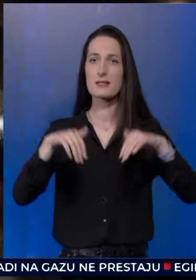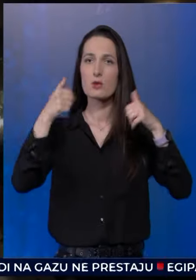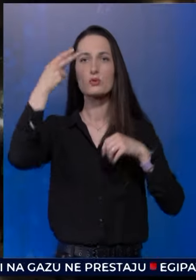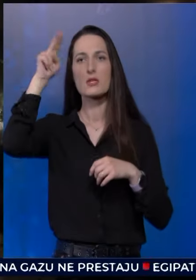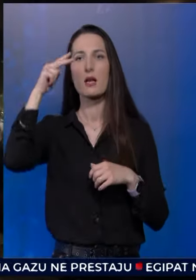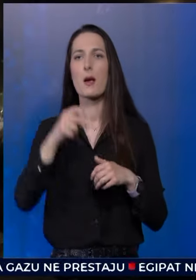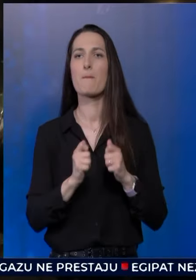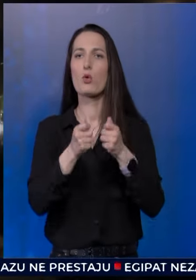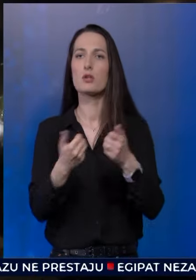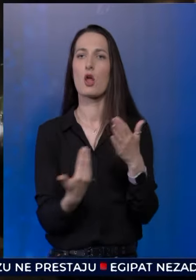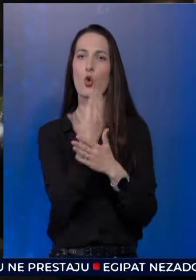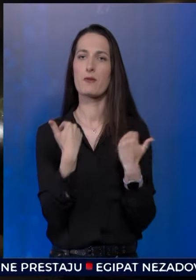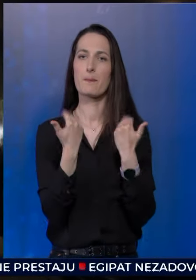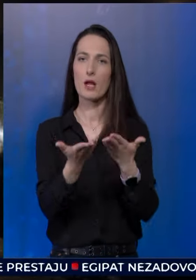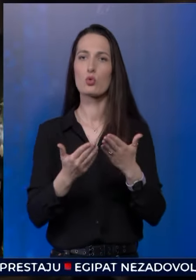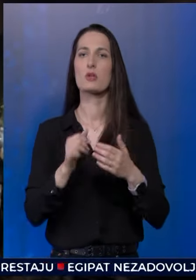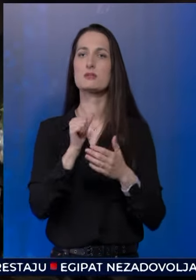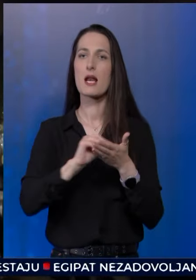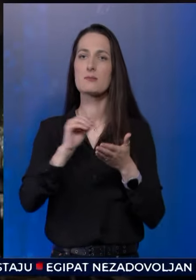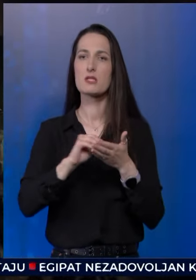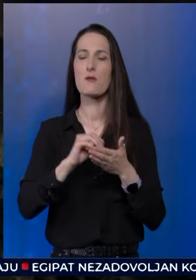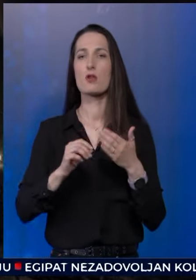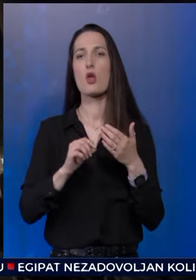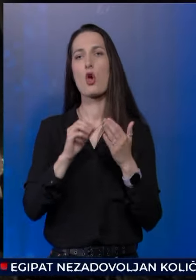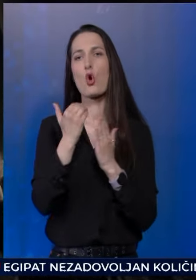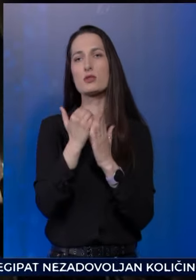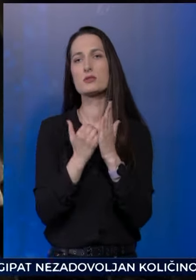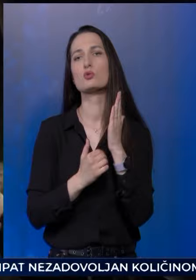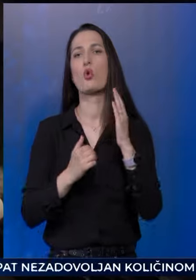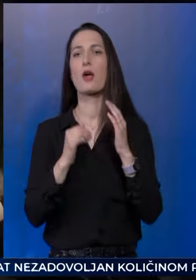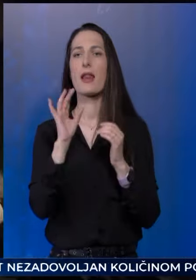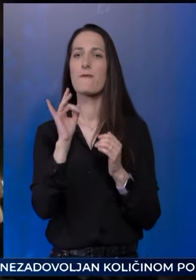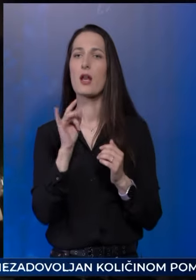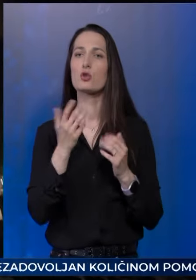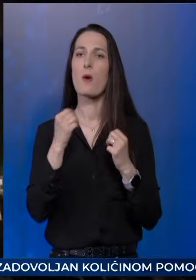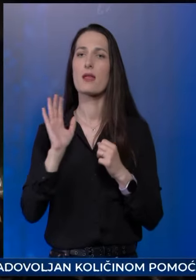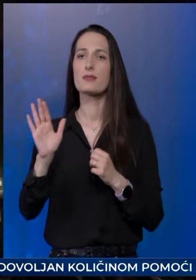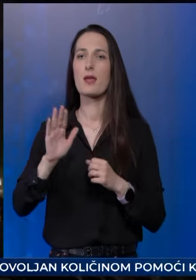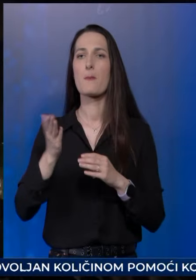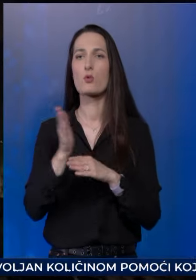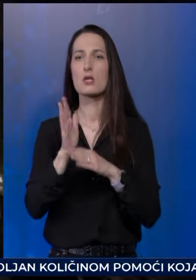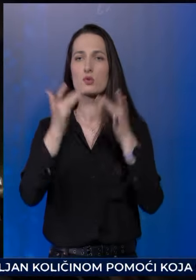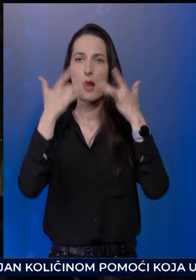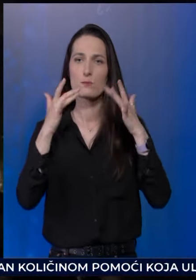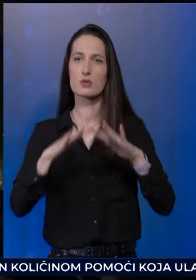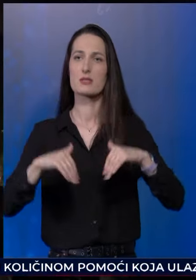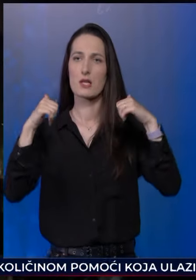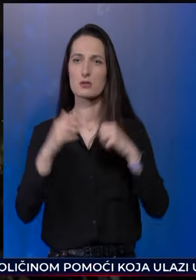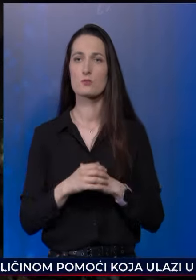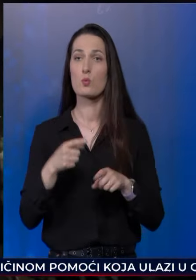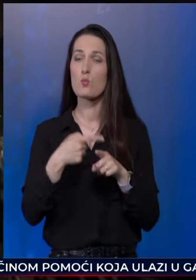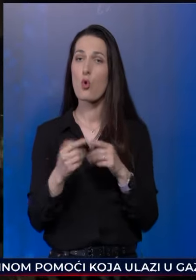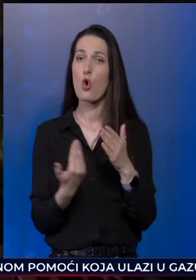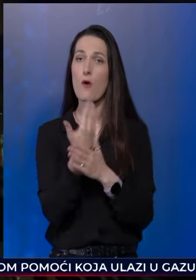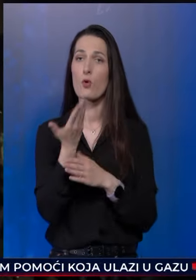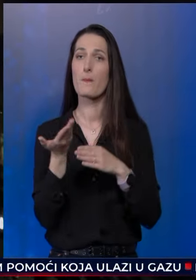novi prijedlog za raspisivanje konsultativnog referenduma, a njeni poslanici su napustili sjednicu. Zbog novog